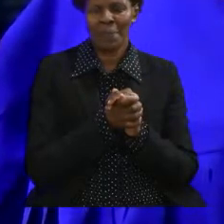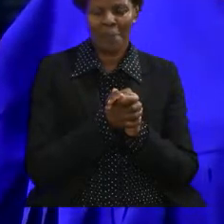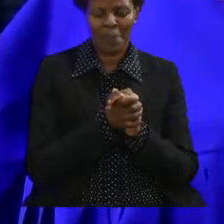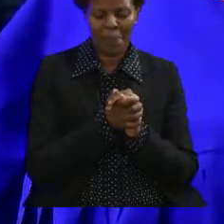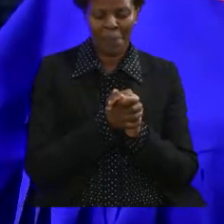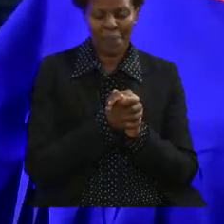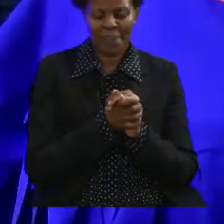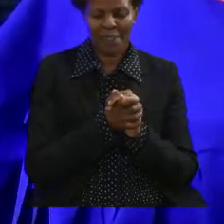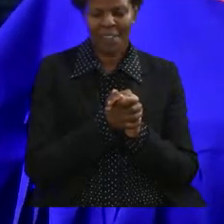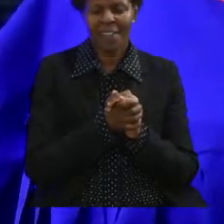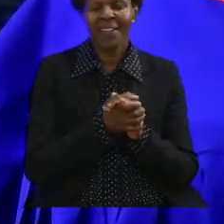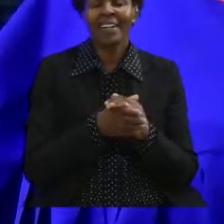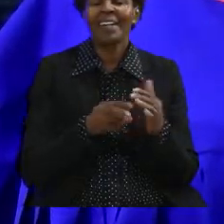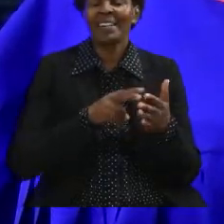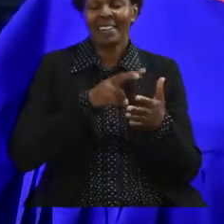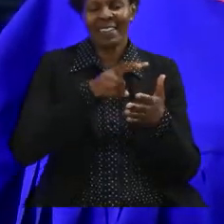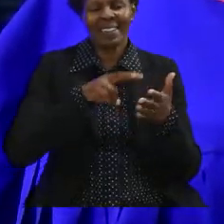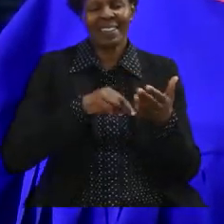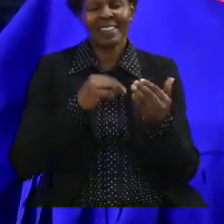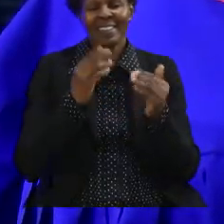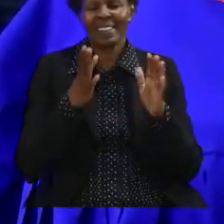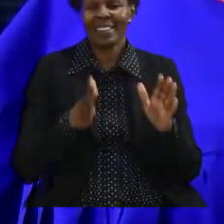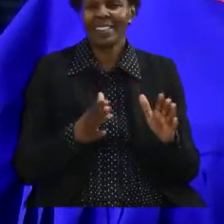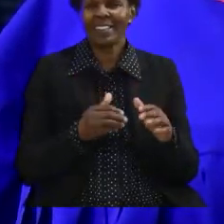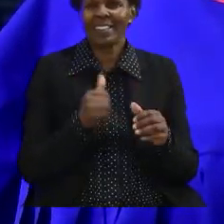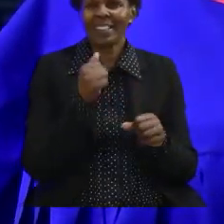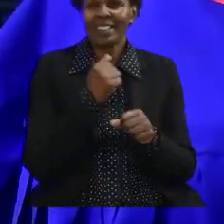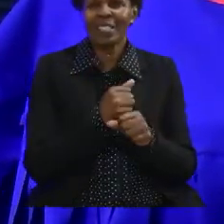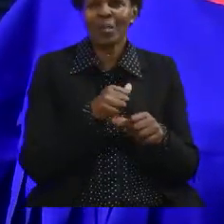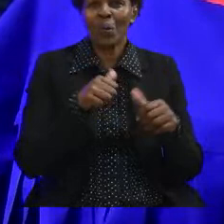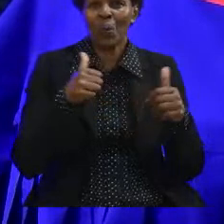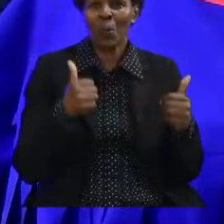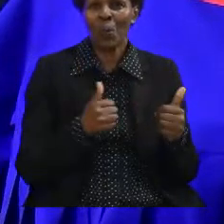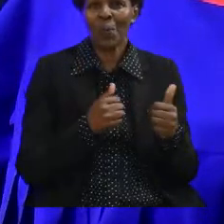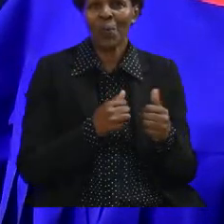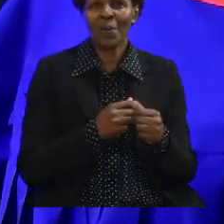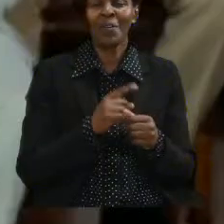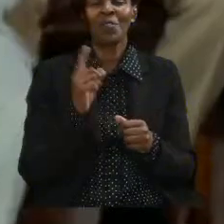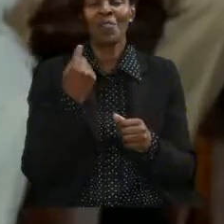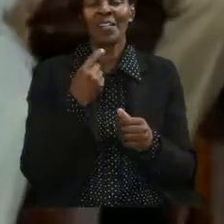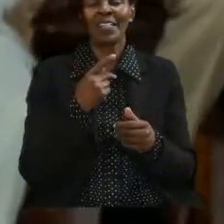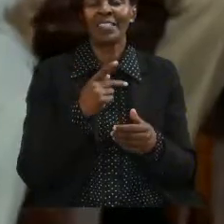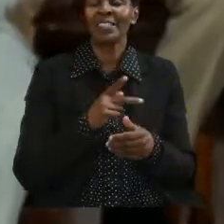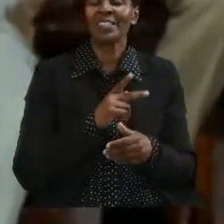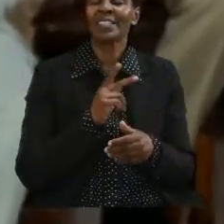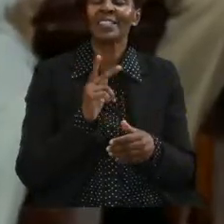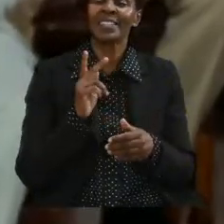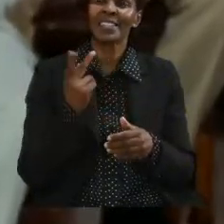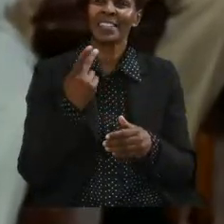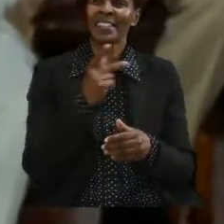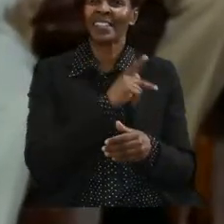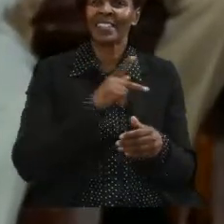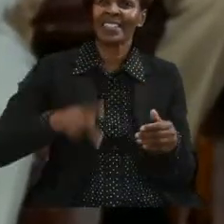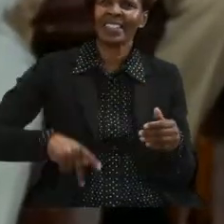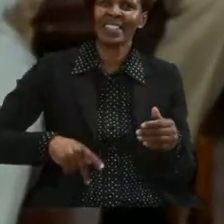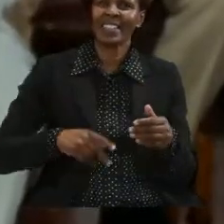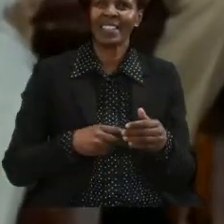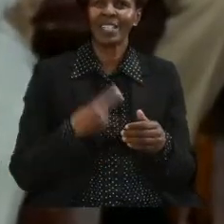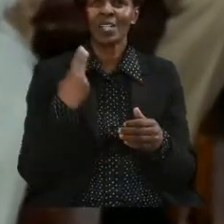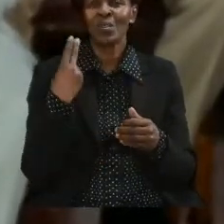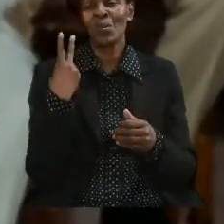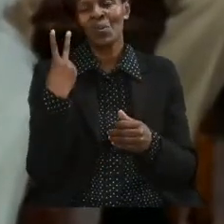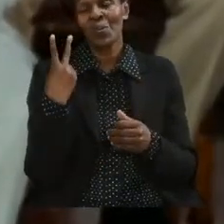ni twathomerwo wega na ithoma ria mbere riumire athamaki wa kere mirongo iri na